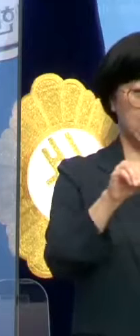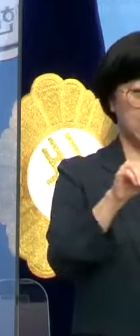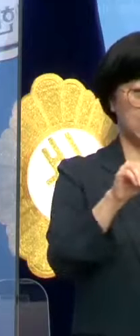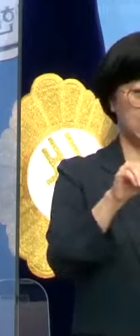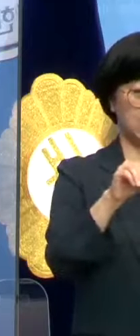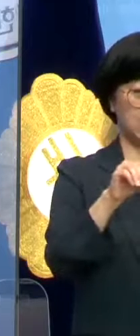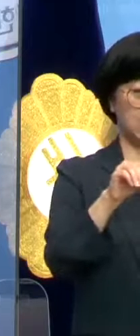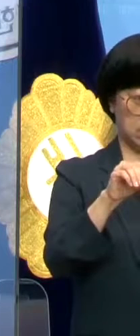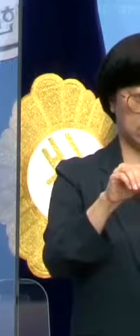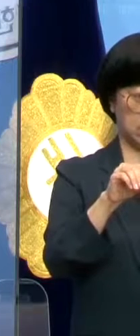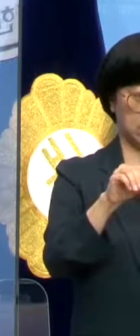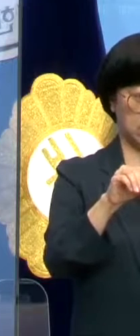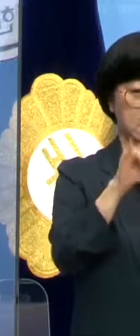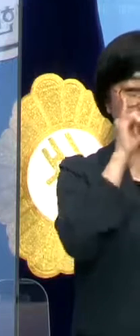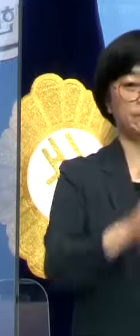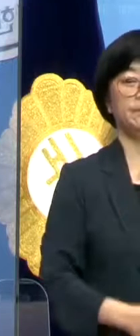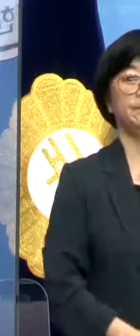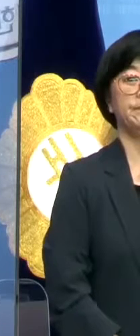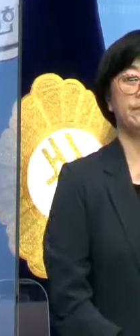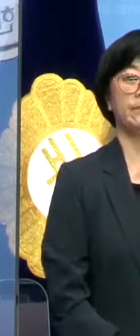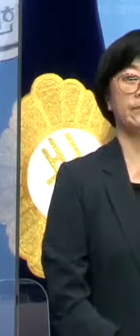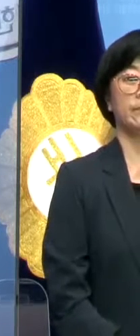1 수도 두었습니다